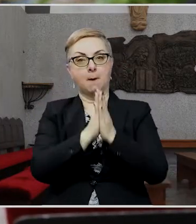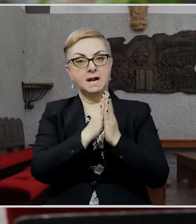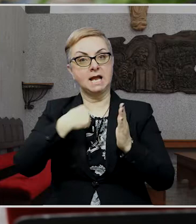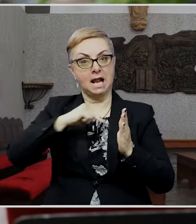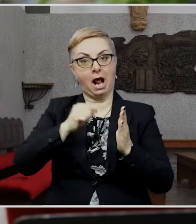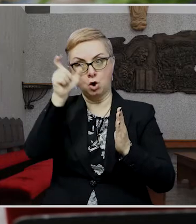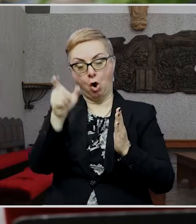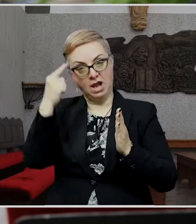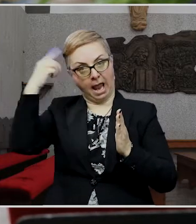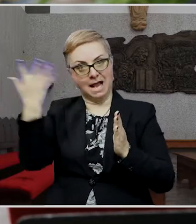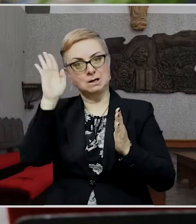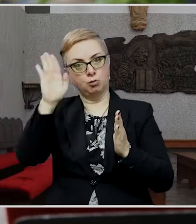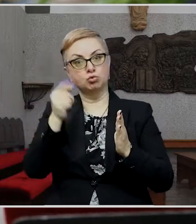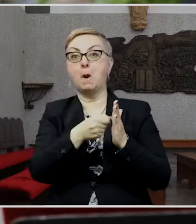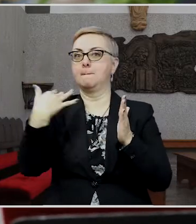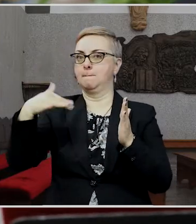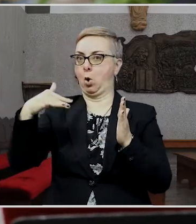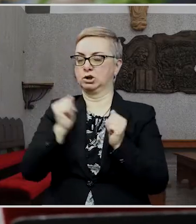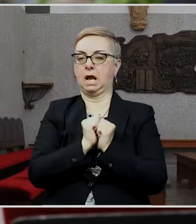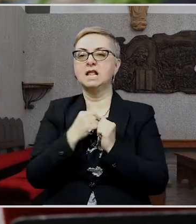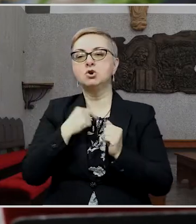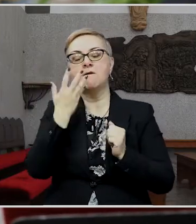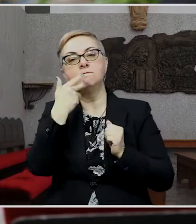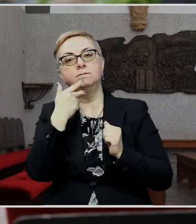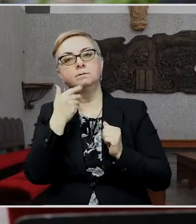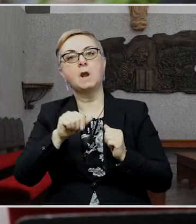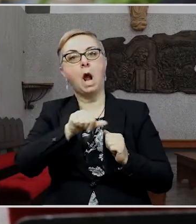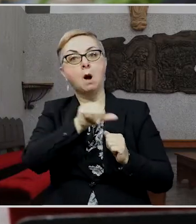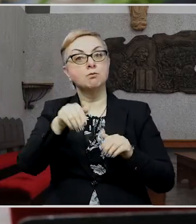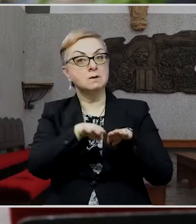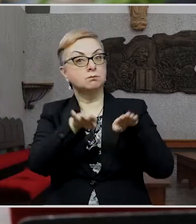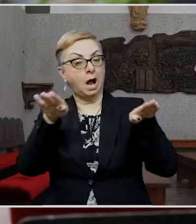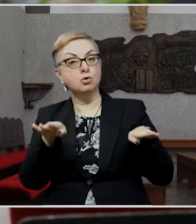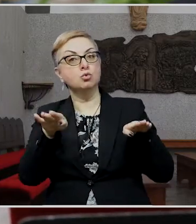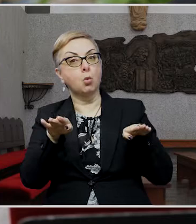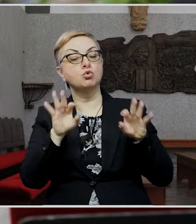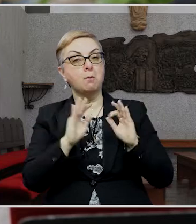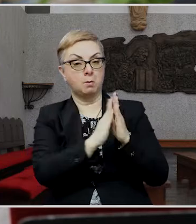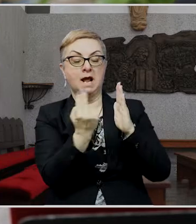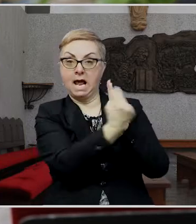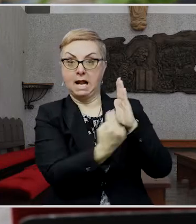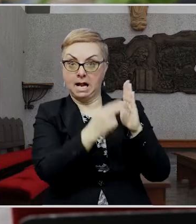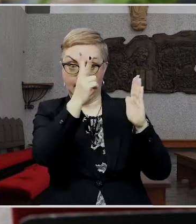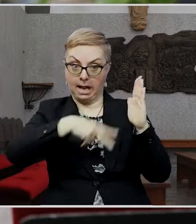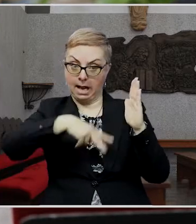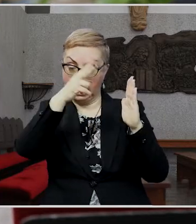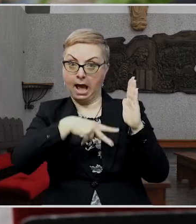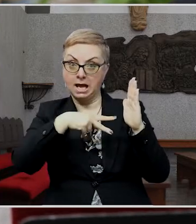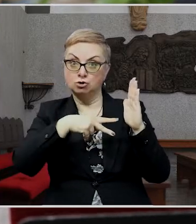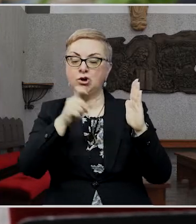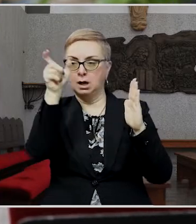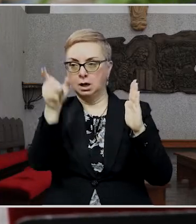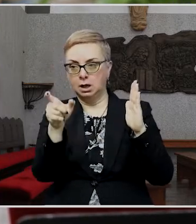preghiera l'esempio di quest'uomo vorrei innanzitutto leggere dal testo sacro